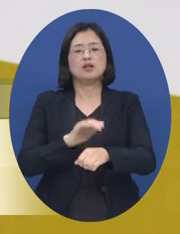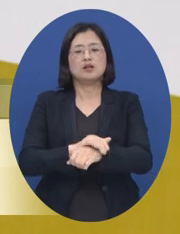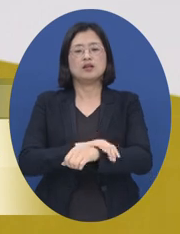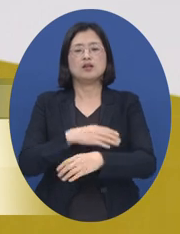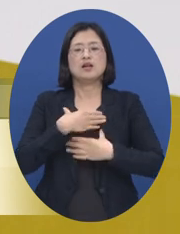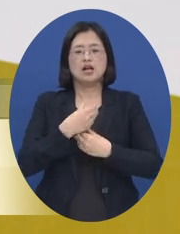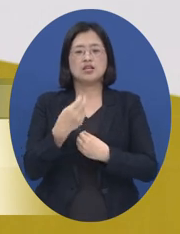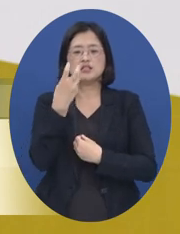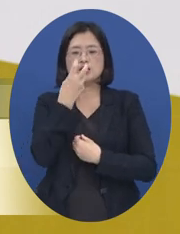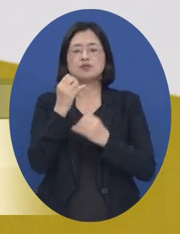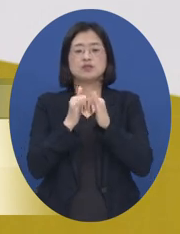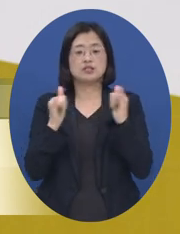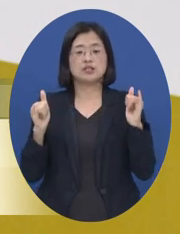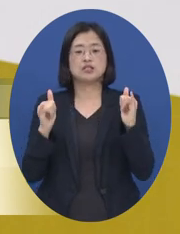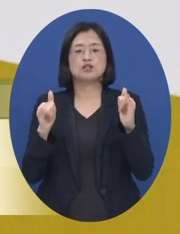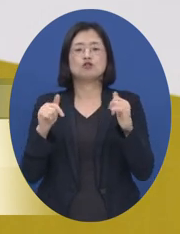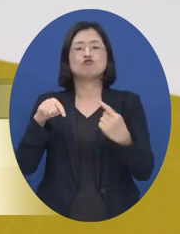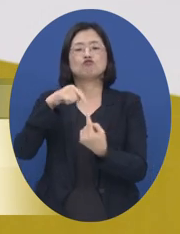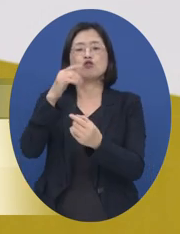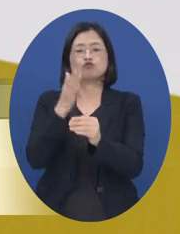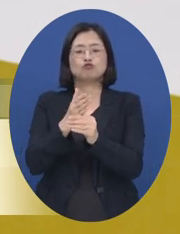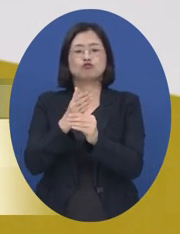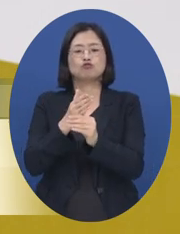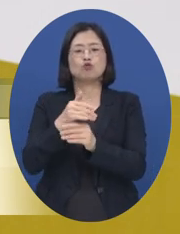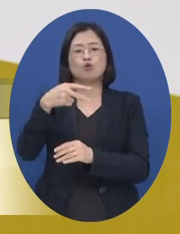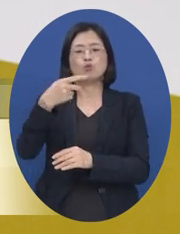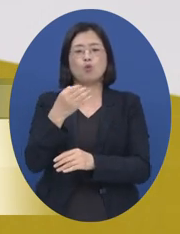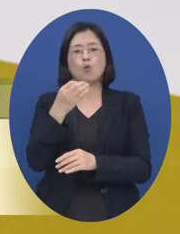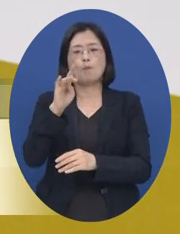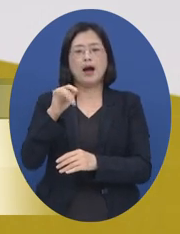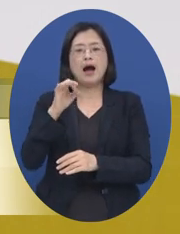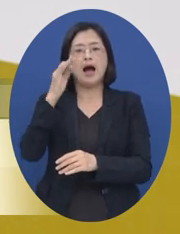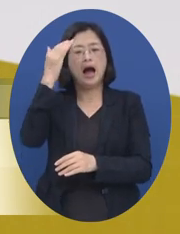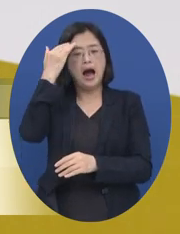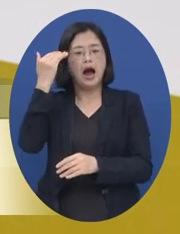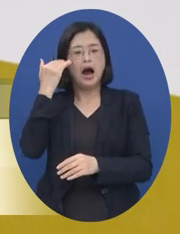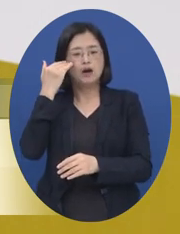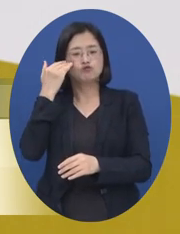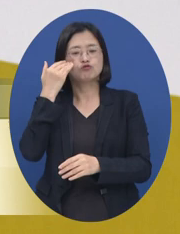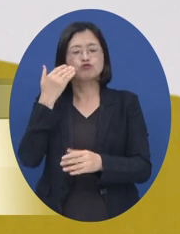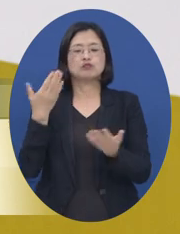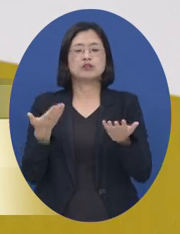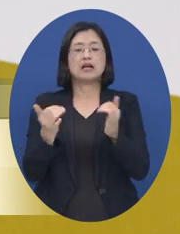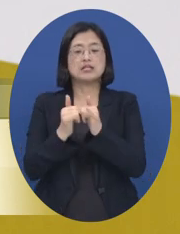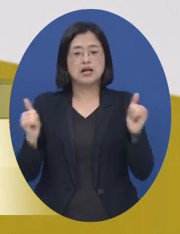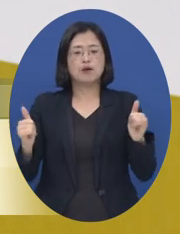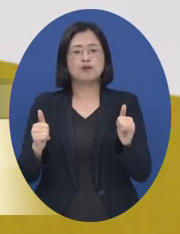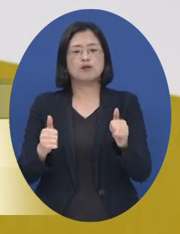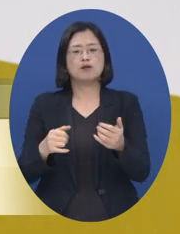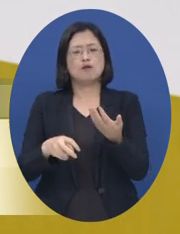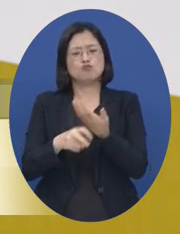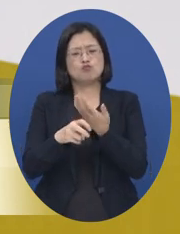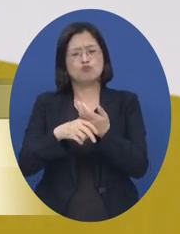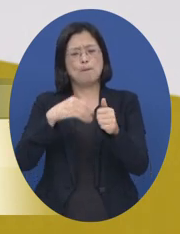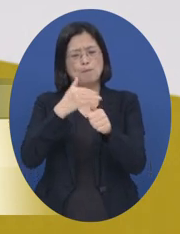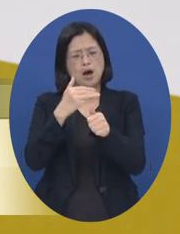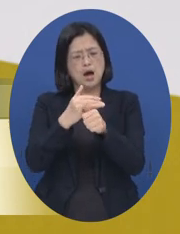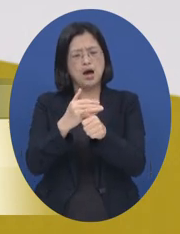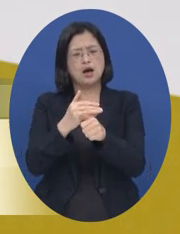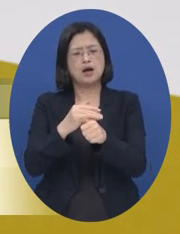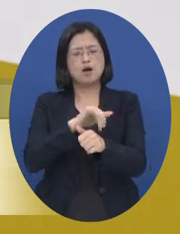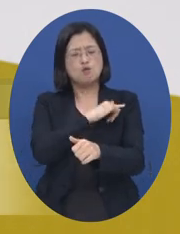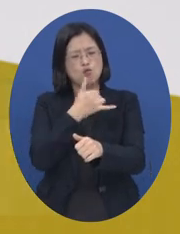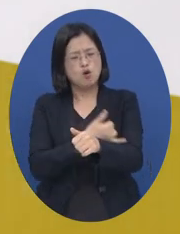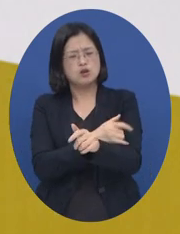있으며 동방항공 한국인 승무원 부당 해고 노동자를 위해 권리 보장 교육과 집단